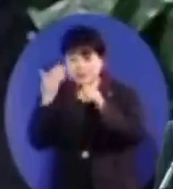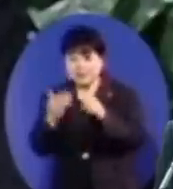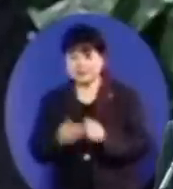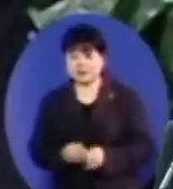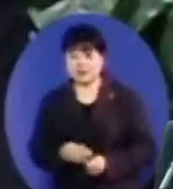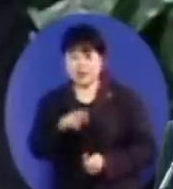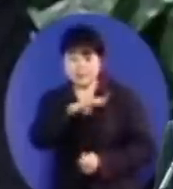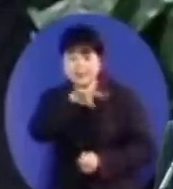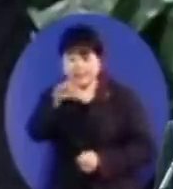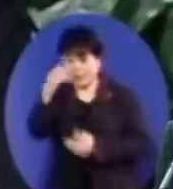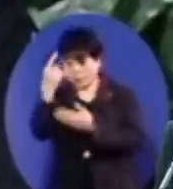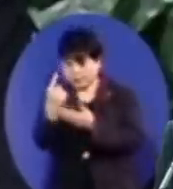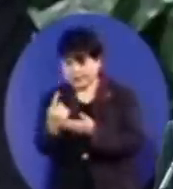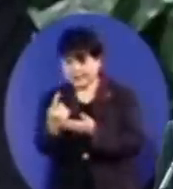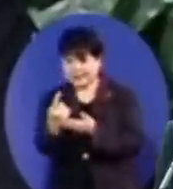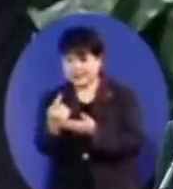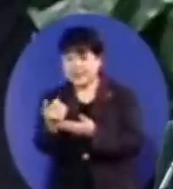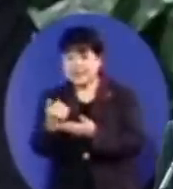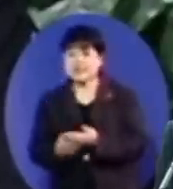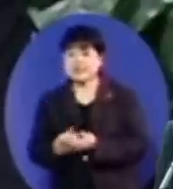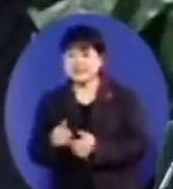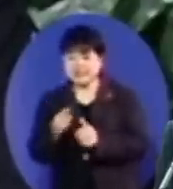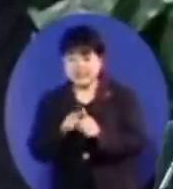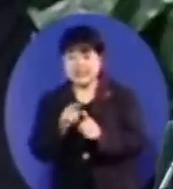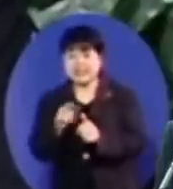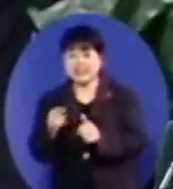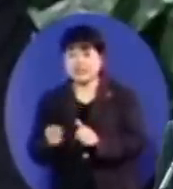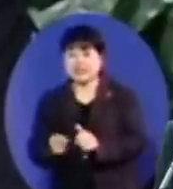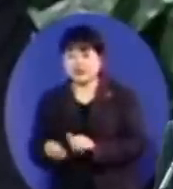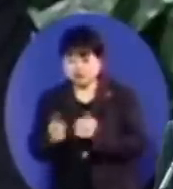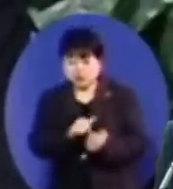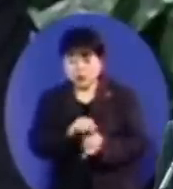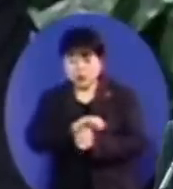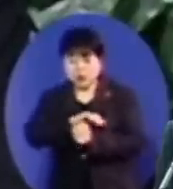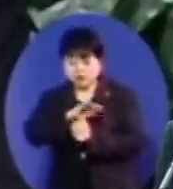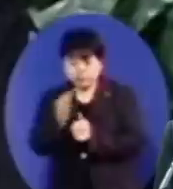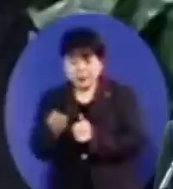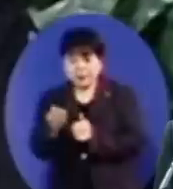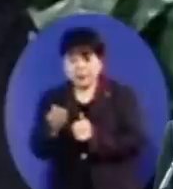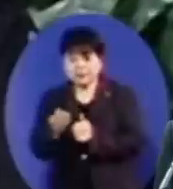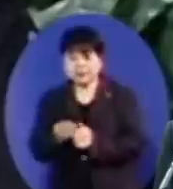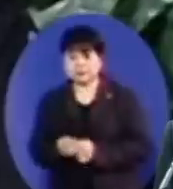베다니에 오시니까 이미 나사로는 죽어서 무덤에 들어간 지